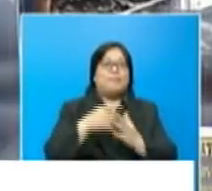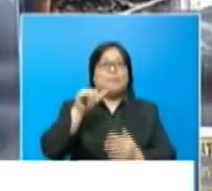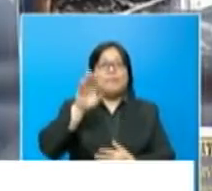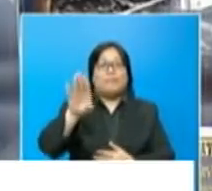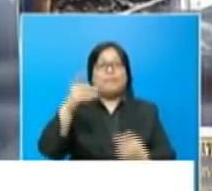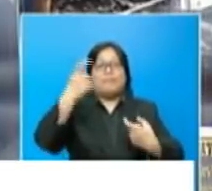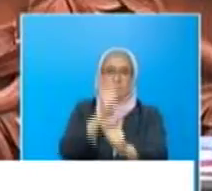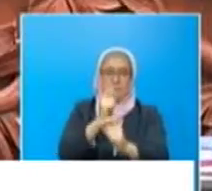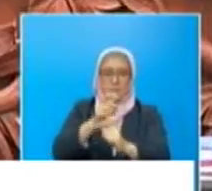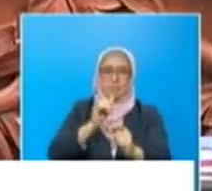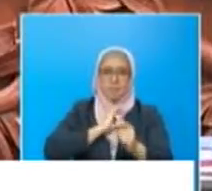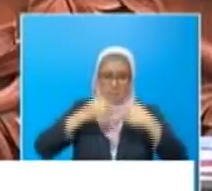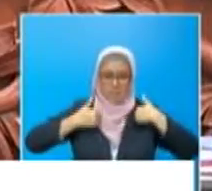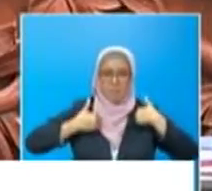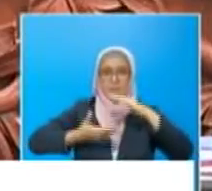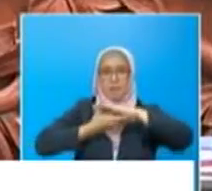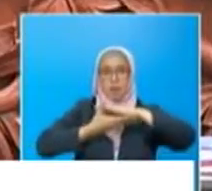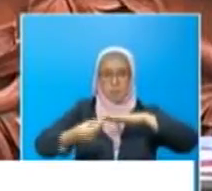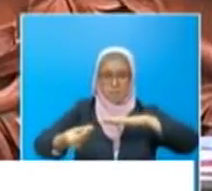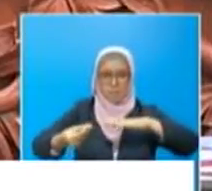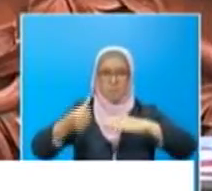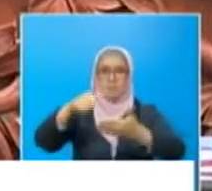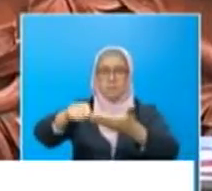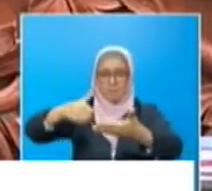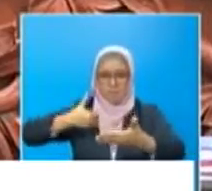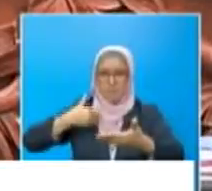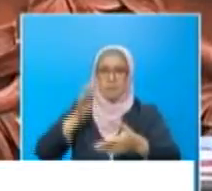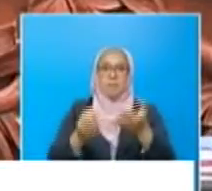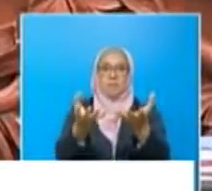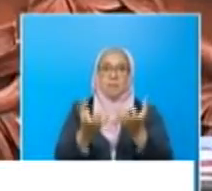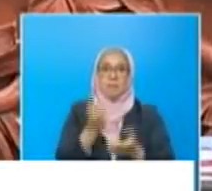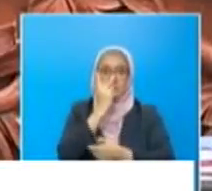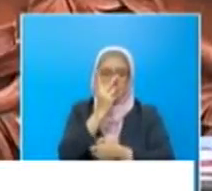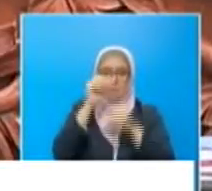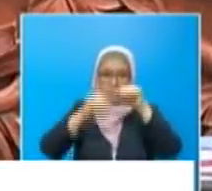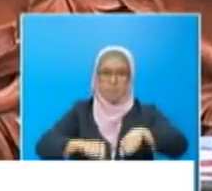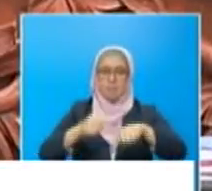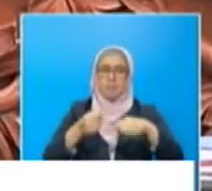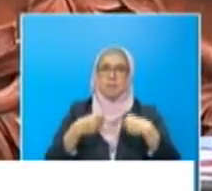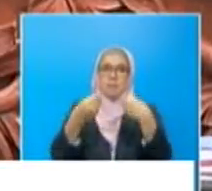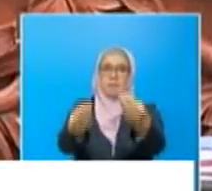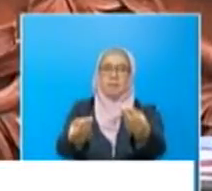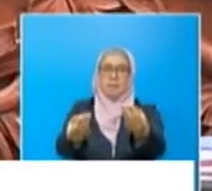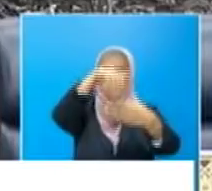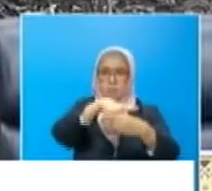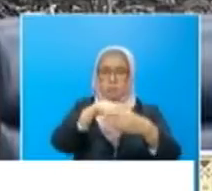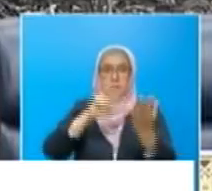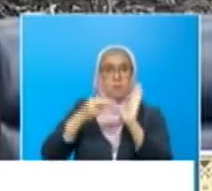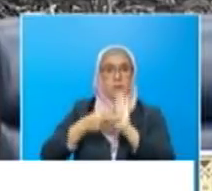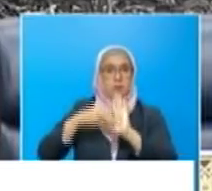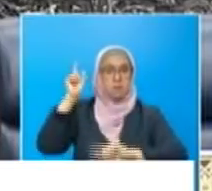Pakatan Harapan bolehlah keluarkan satu isu, satu kenyataan ataupun keluarkan satu pendirian di